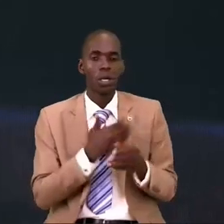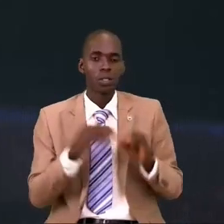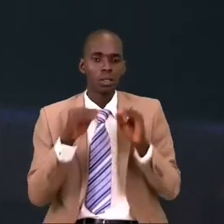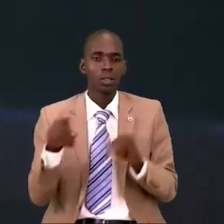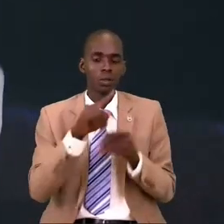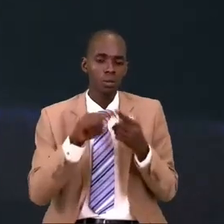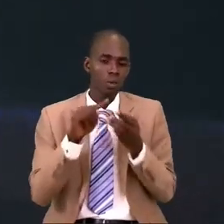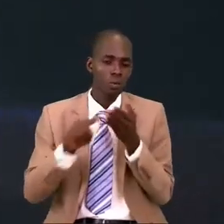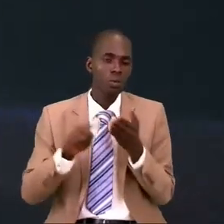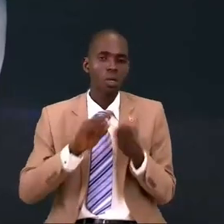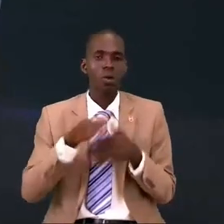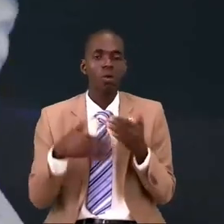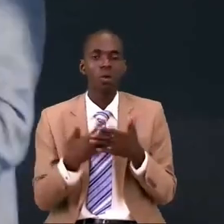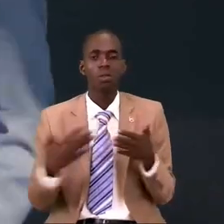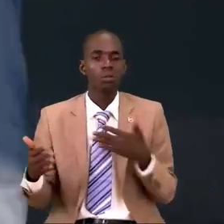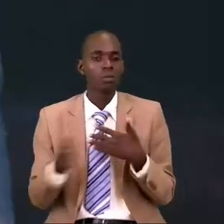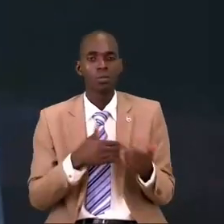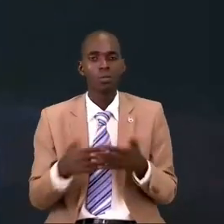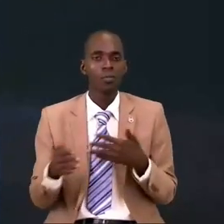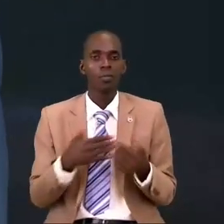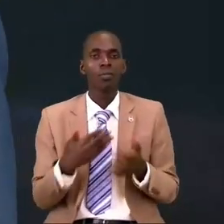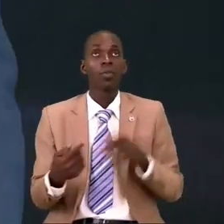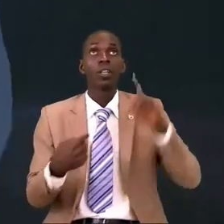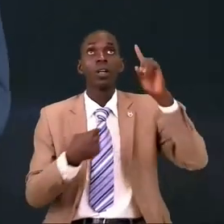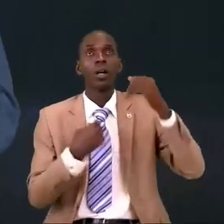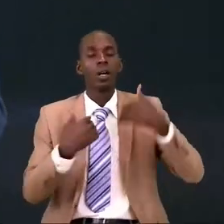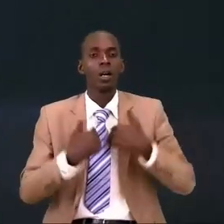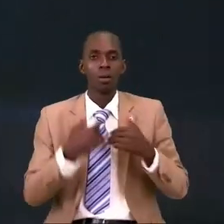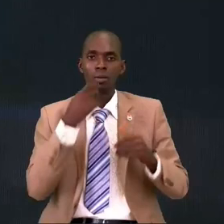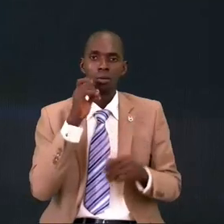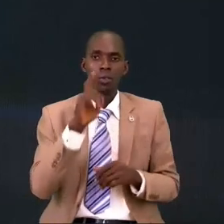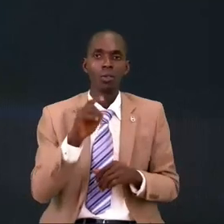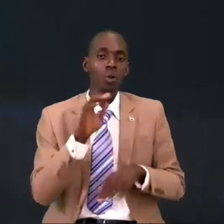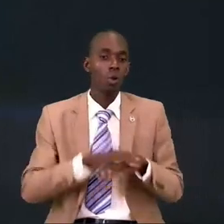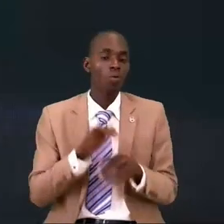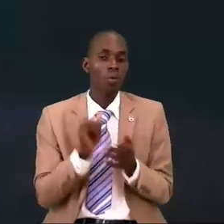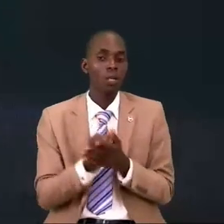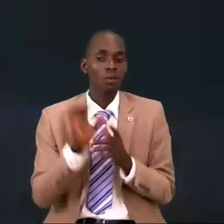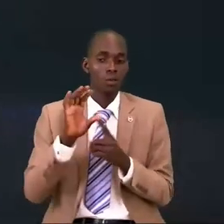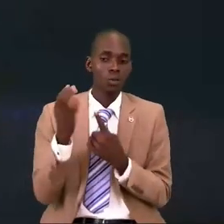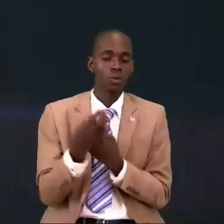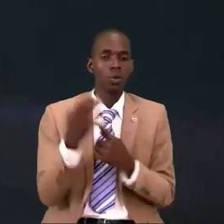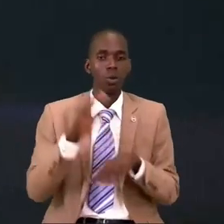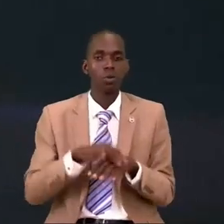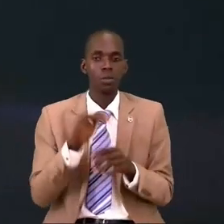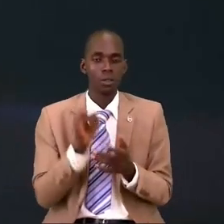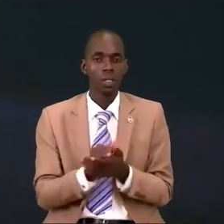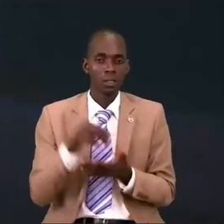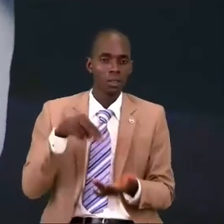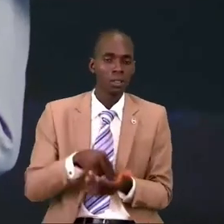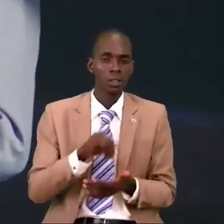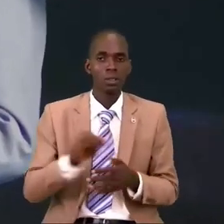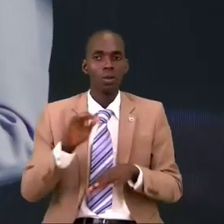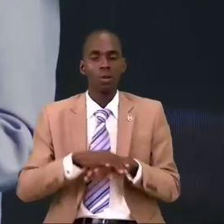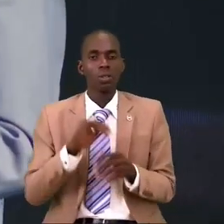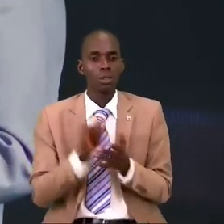et sur cette condition, sur cette base, voici, je suis avec vous tous les jours jusqu'à la